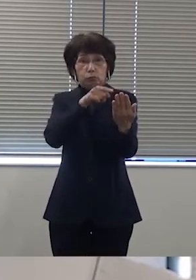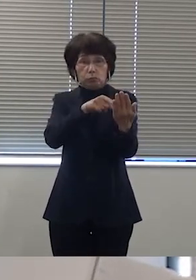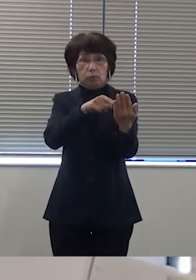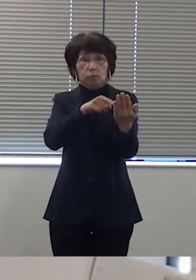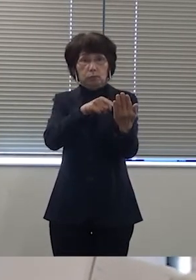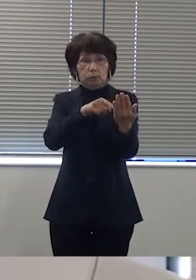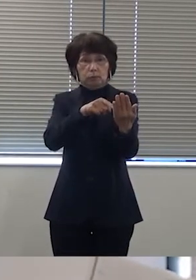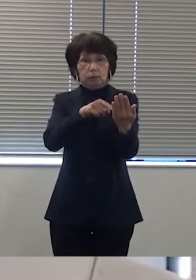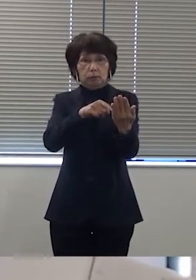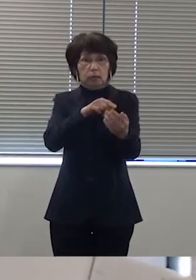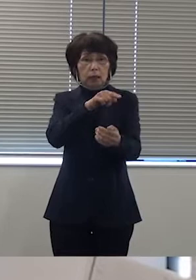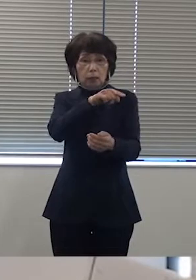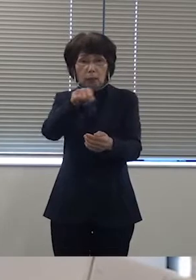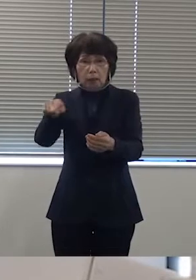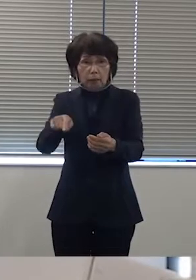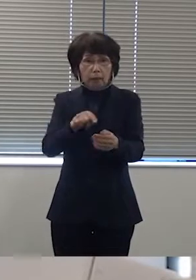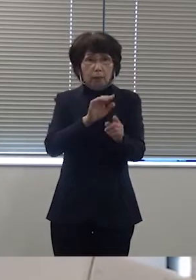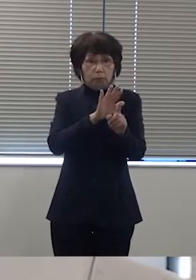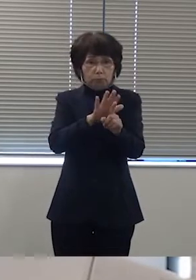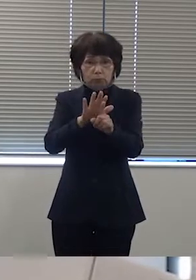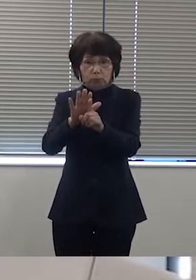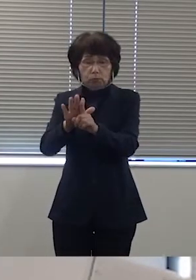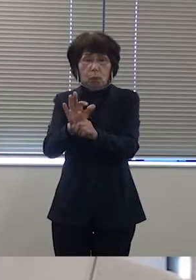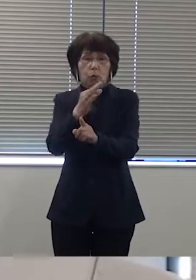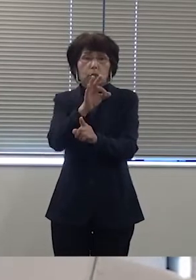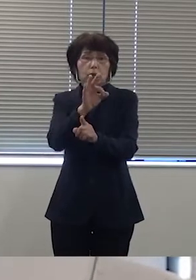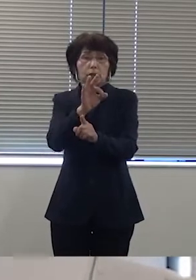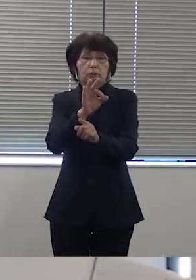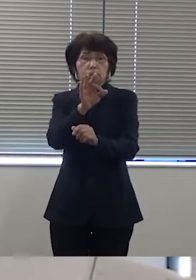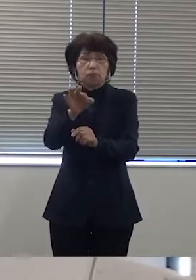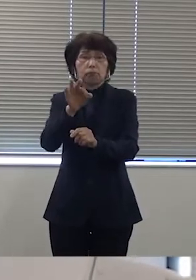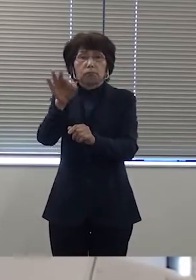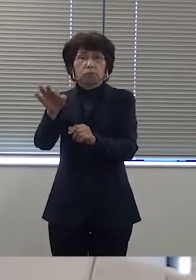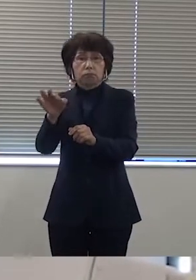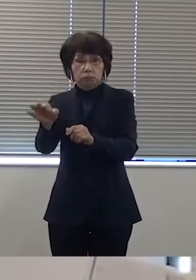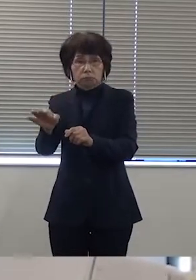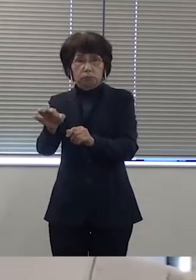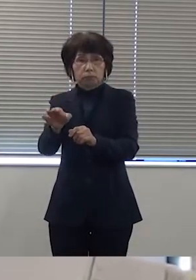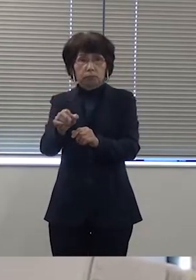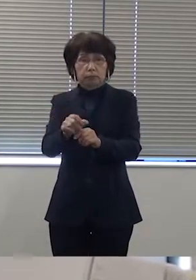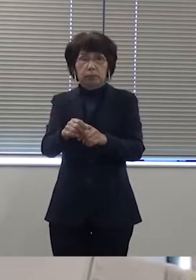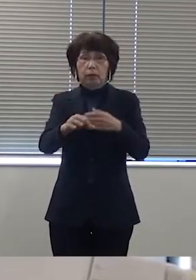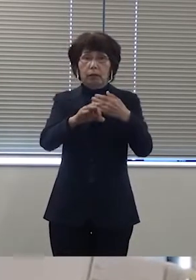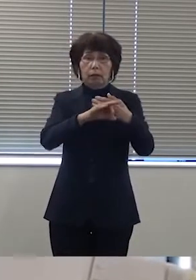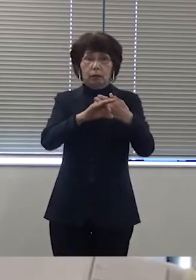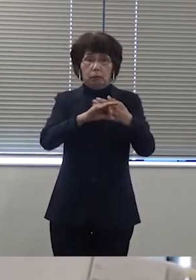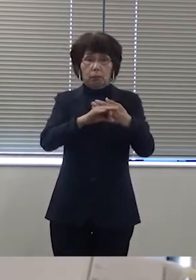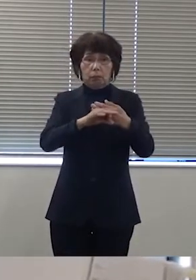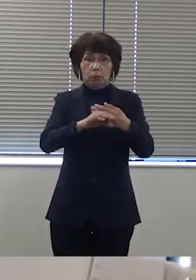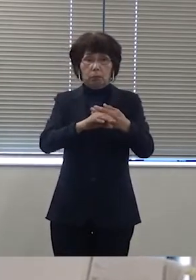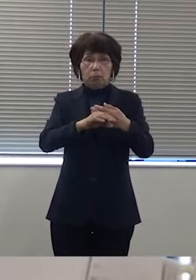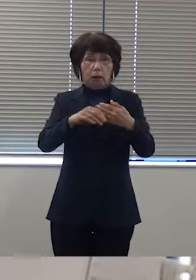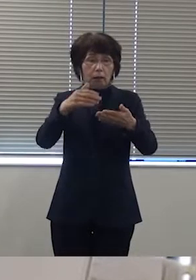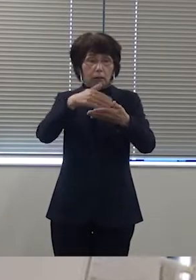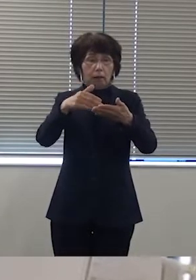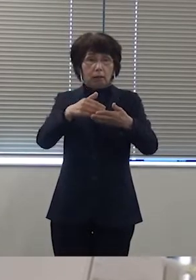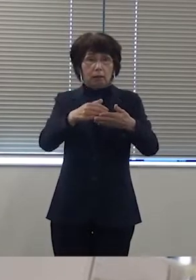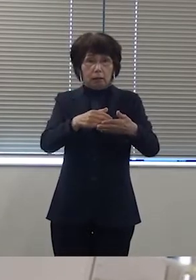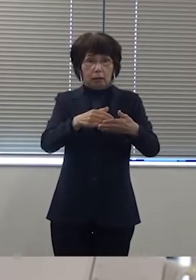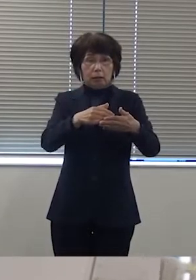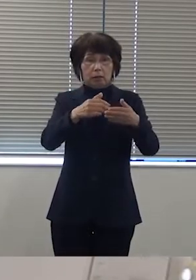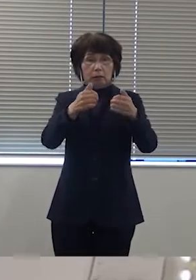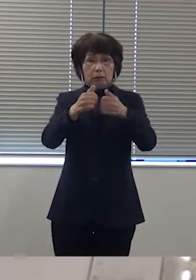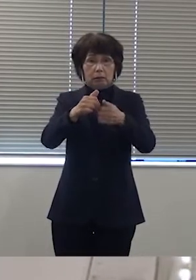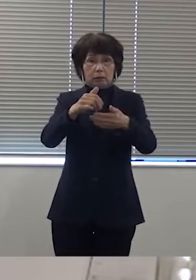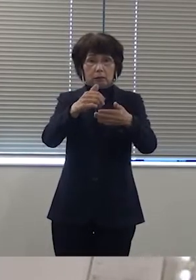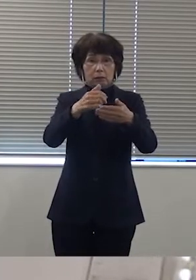っていまして、縦割りの補助金やって、例えば会計検査とかが入ってきた時に全部安分せないしないといけない